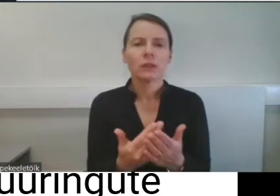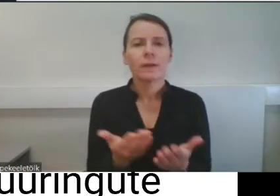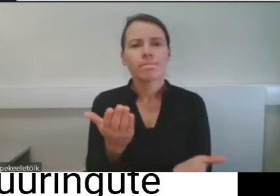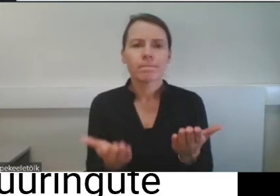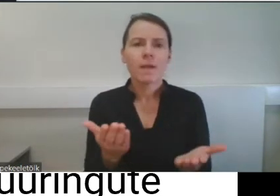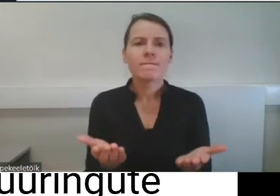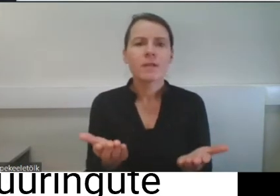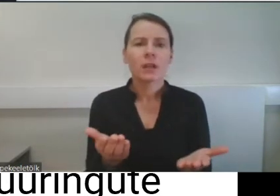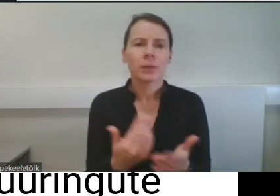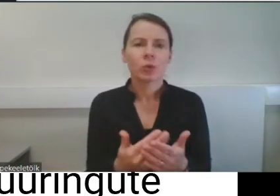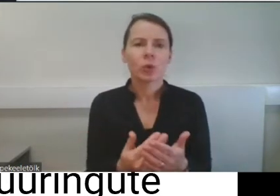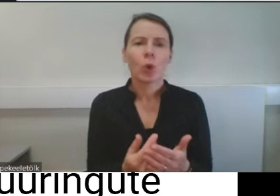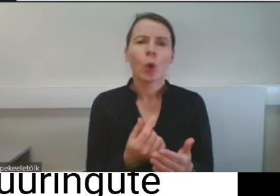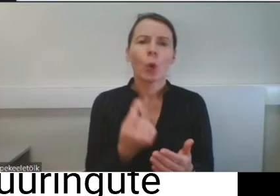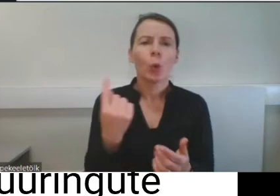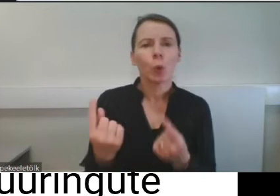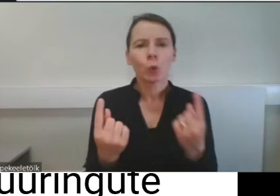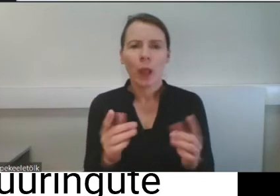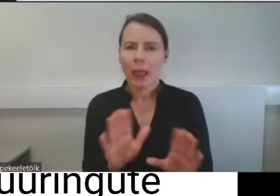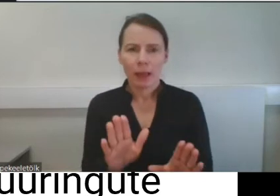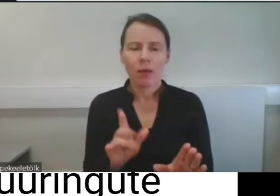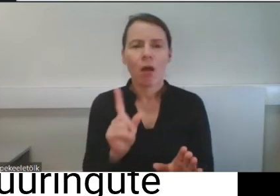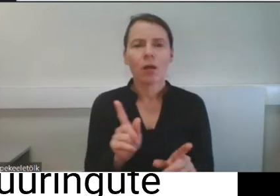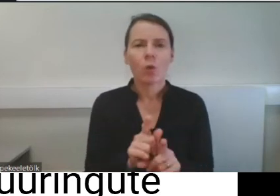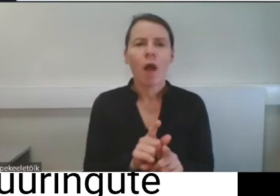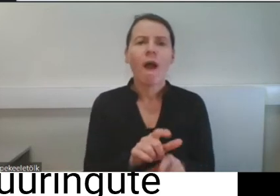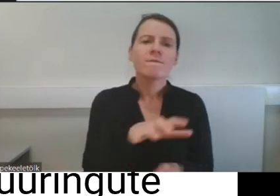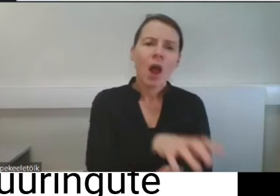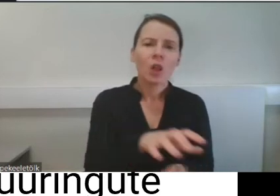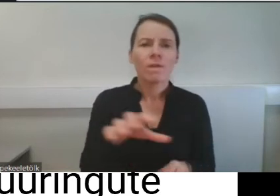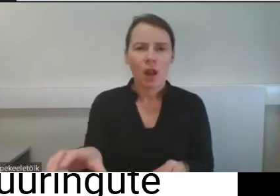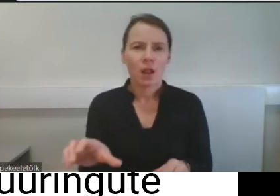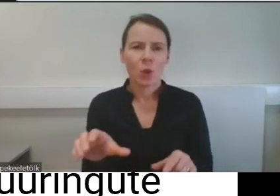andmete analüüsis ka võrdluse just nimelt SKA ja Töötukassa registritest